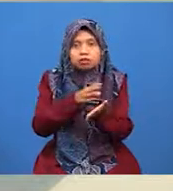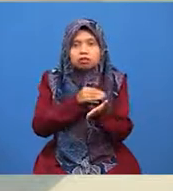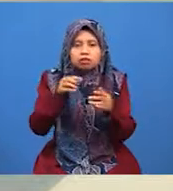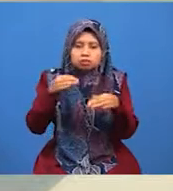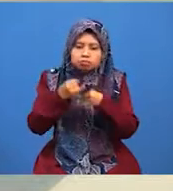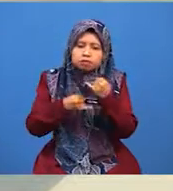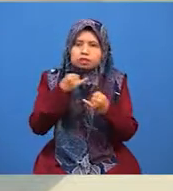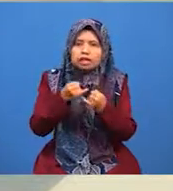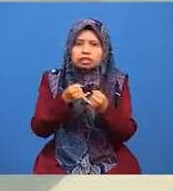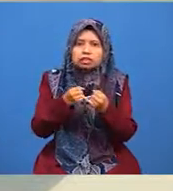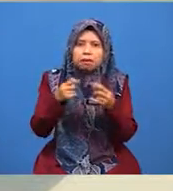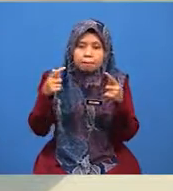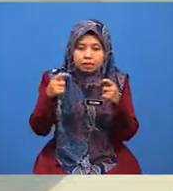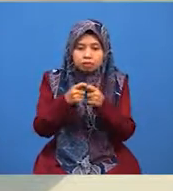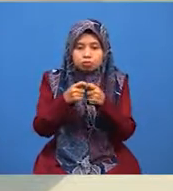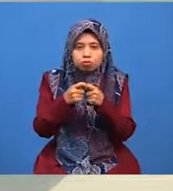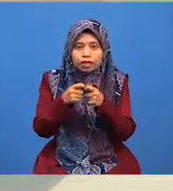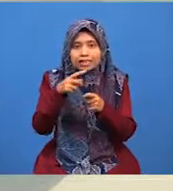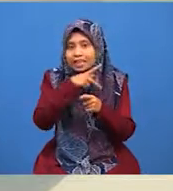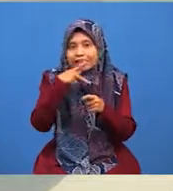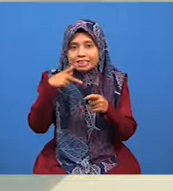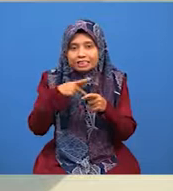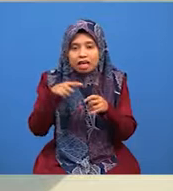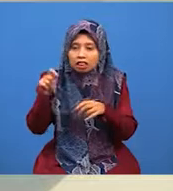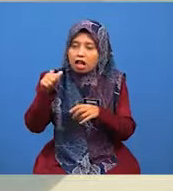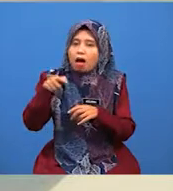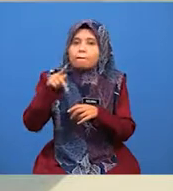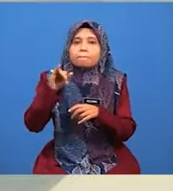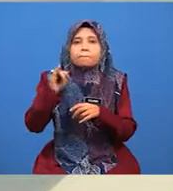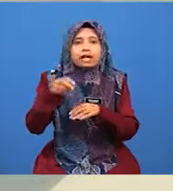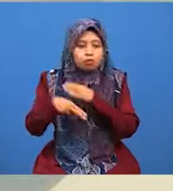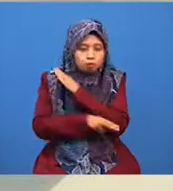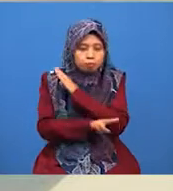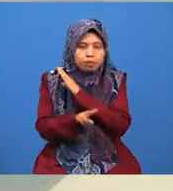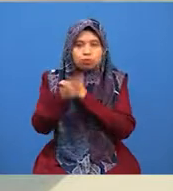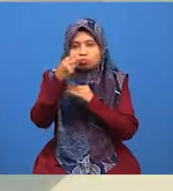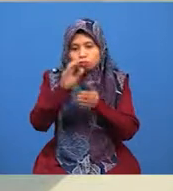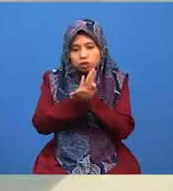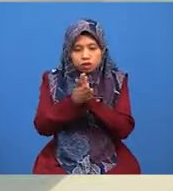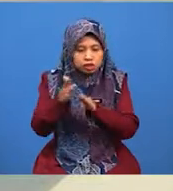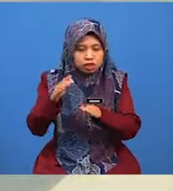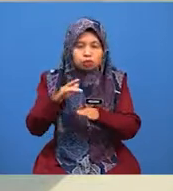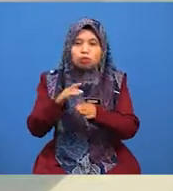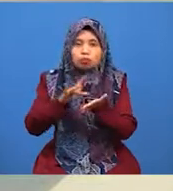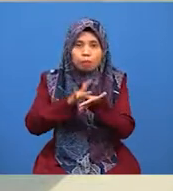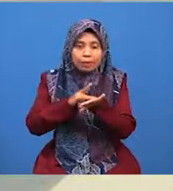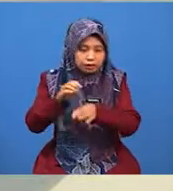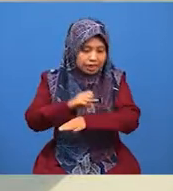dan berjaya menemukan khasiat tapai ubi sebagai penawar penyakit kanser.